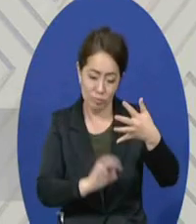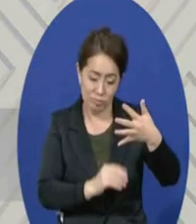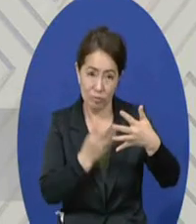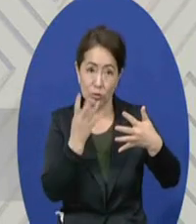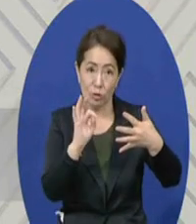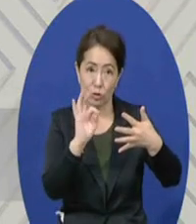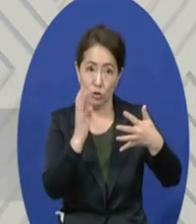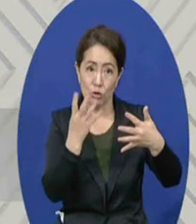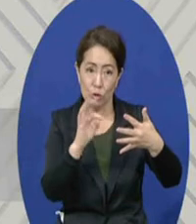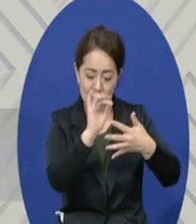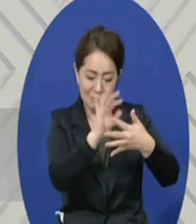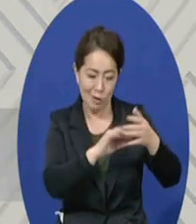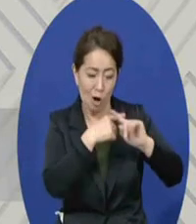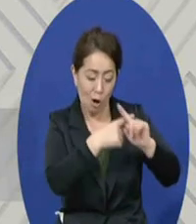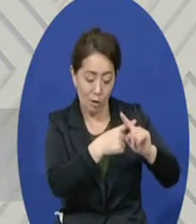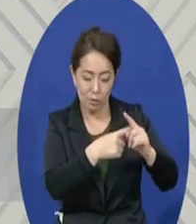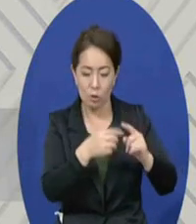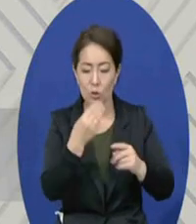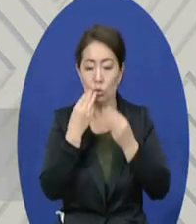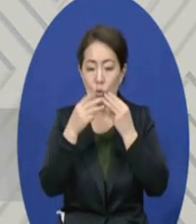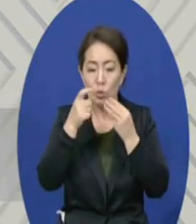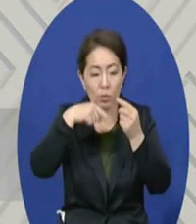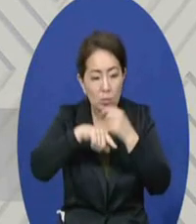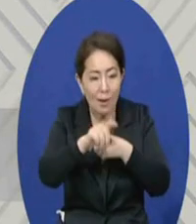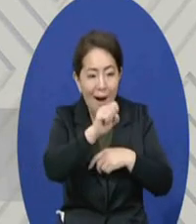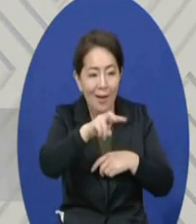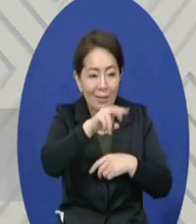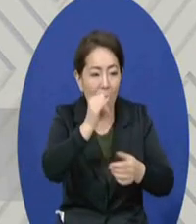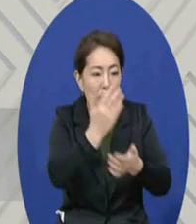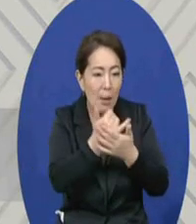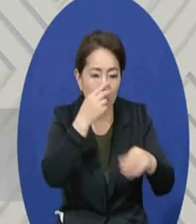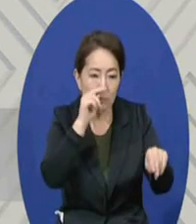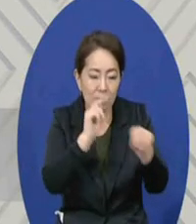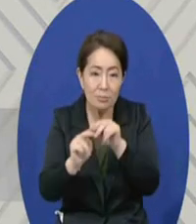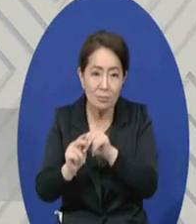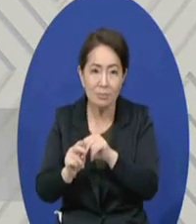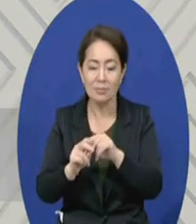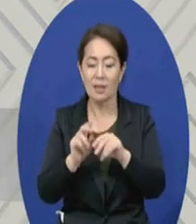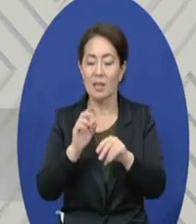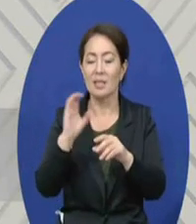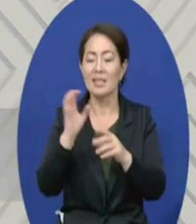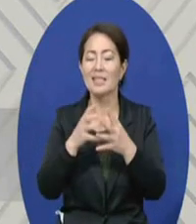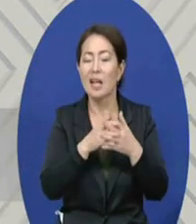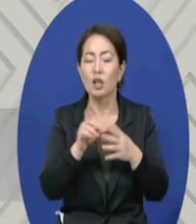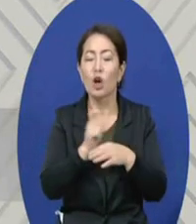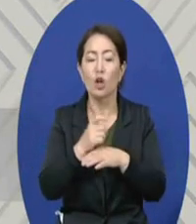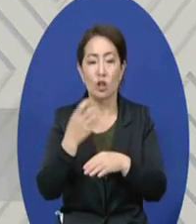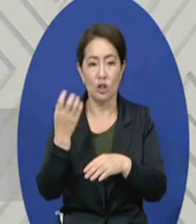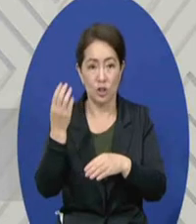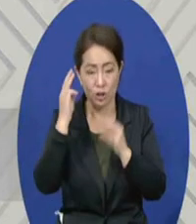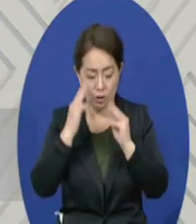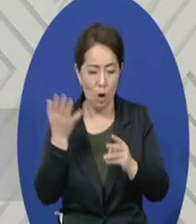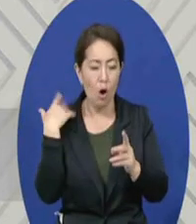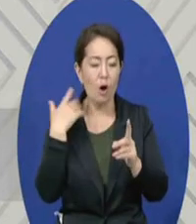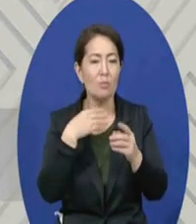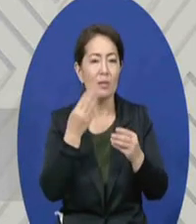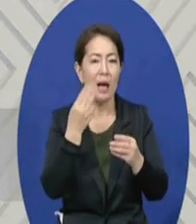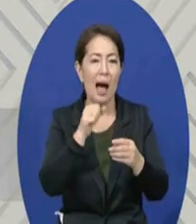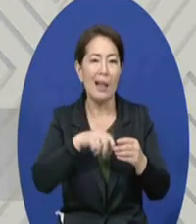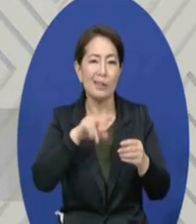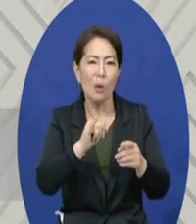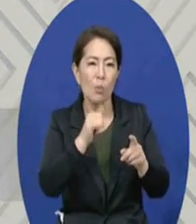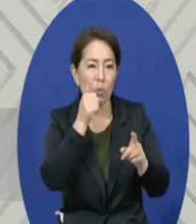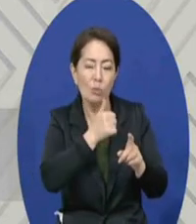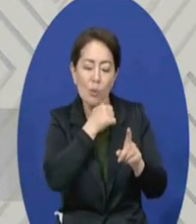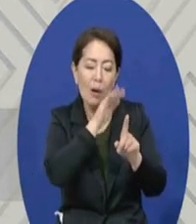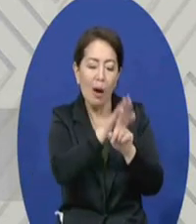үнэхээр одоо шүүгч нарт тийм үү алдаа гаргаж үгүй юу гэдгийг л сахилгын орооны шийдэх. Өөрөөр хэлэх юм бол урд нь бол толгойг нь нилээд өнгөрч болдог байсан, алдааг нууд